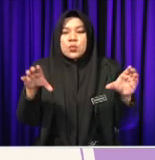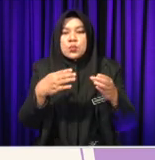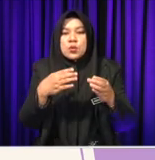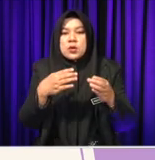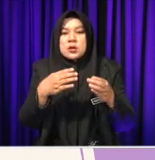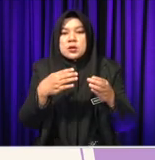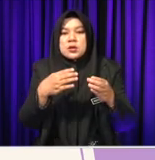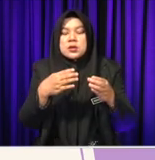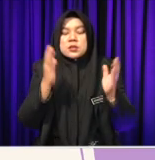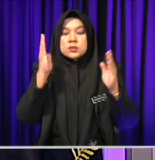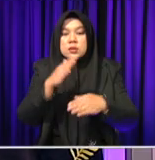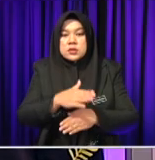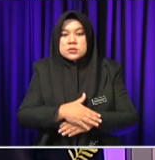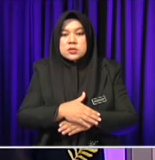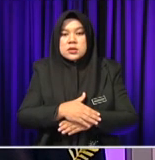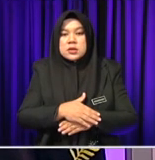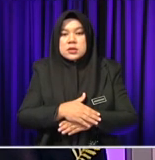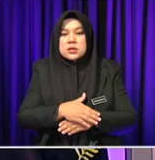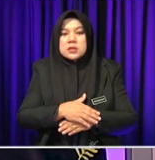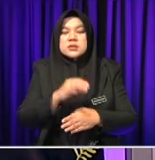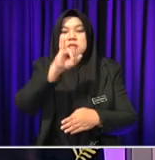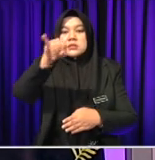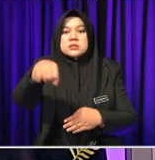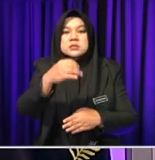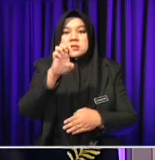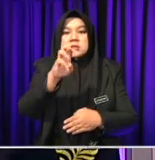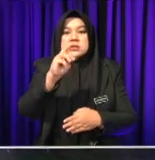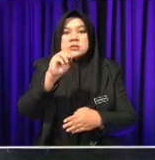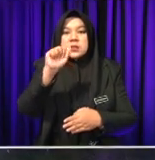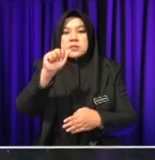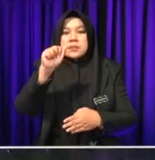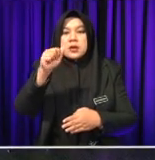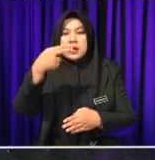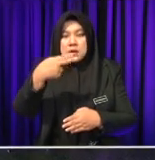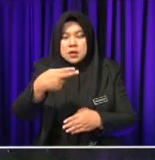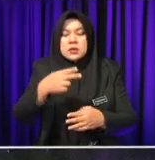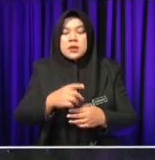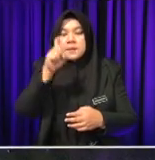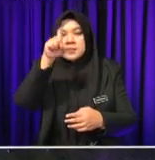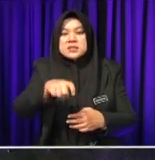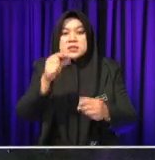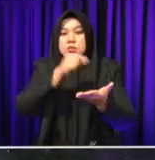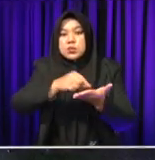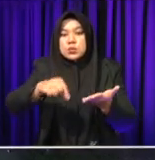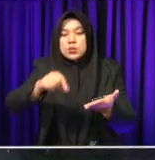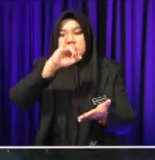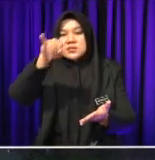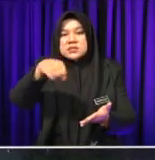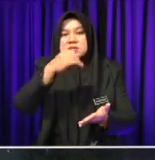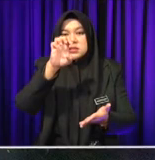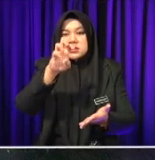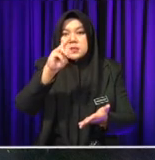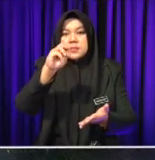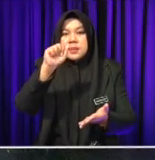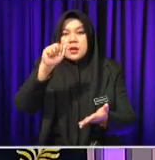berjemaah tu kalau solat fardu kat masjid seorang-seorang tak pergi masjidlah kan jadi anak murid kena tulis menunaikan solat fardu secara